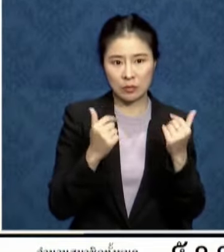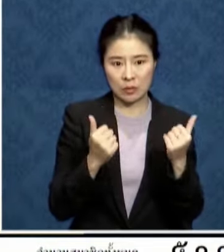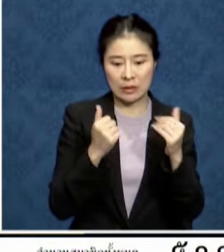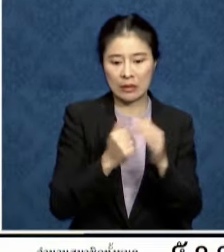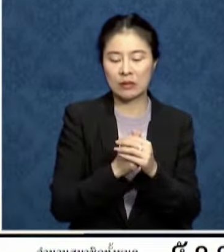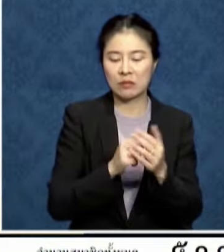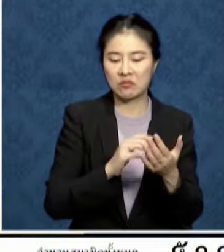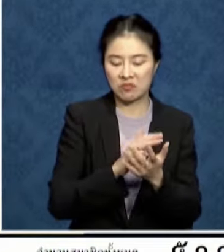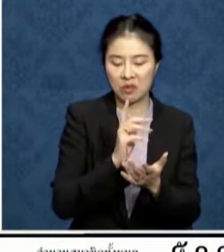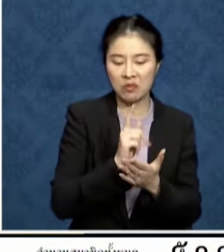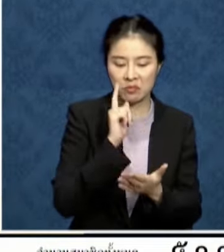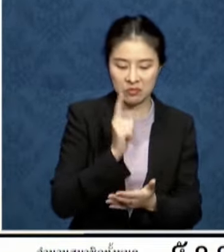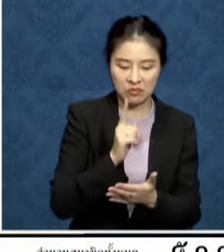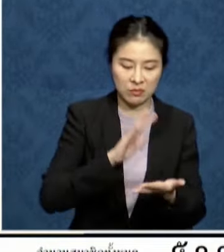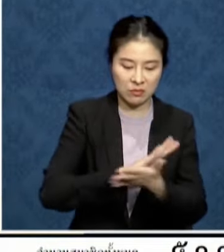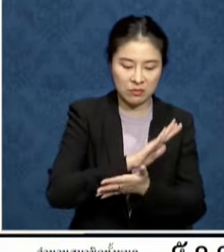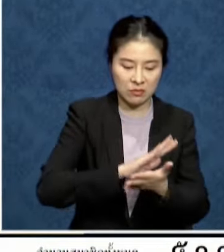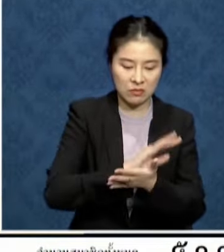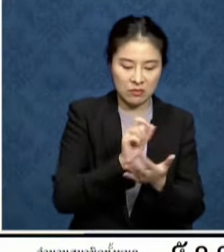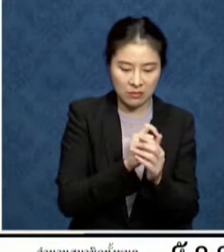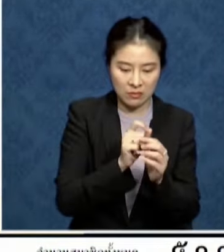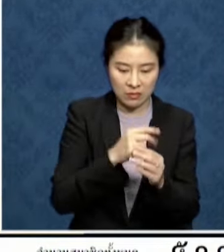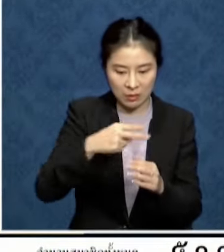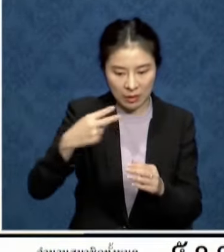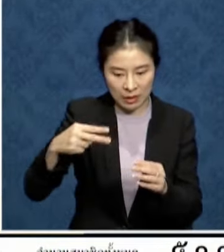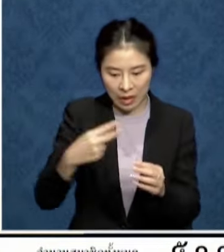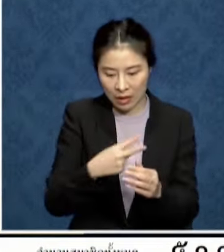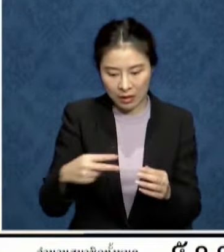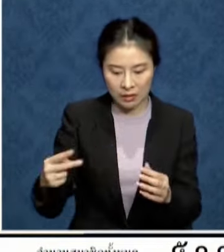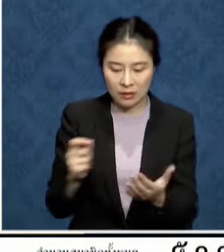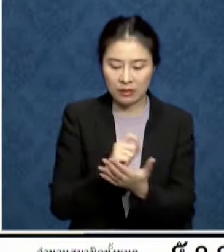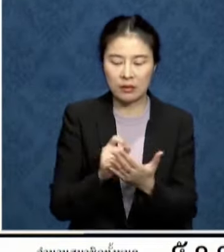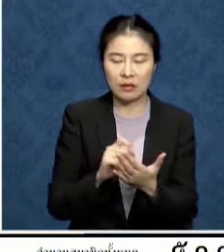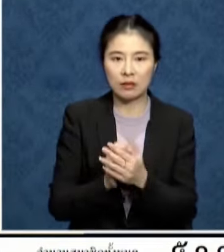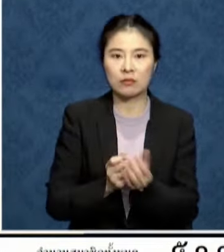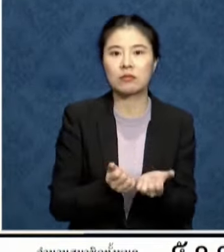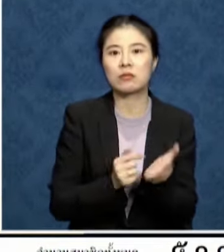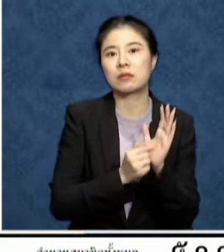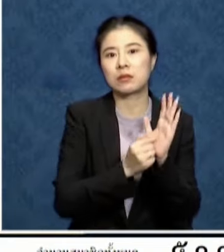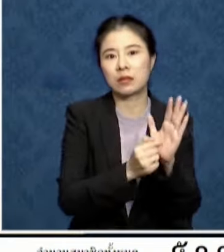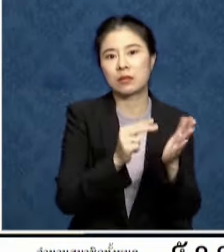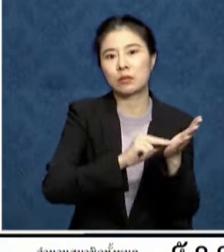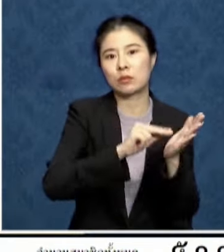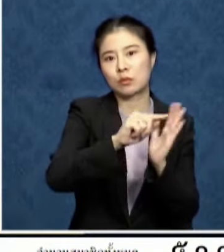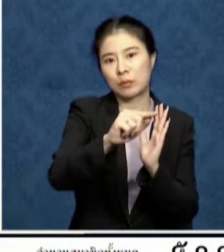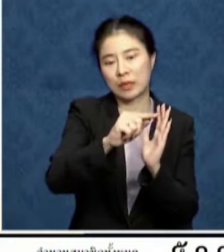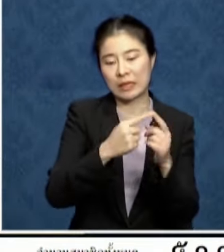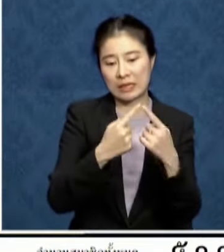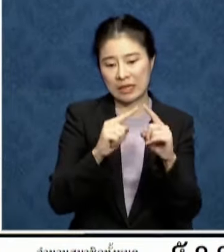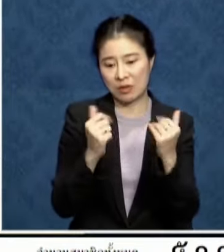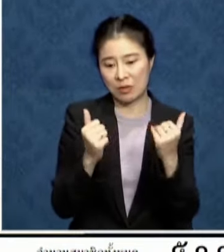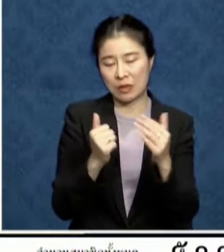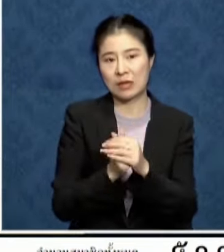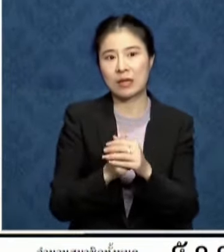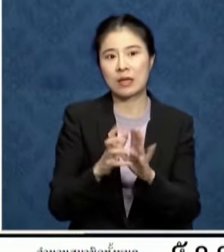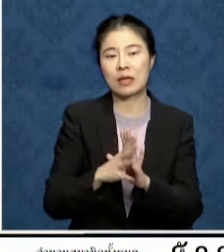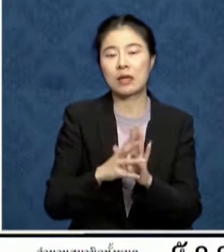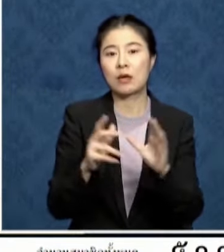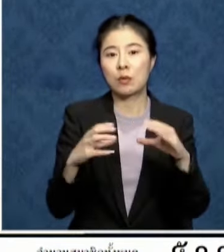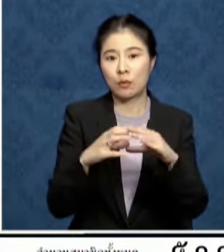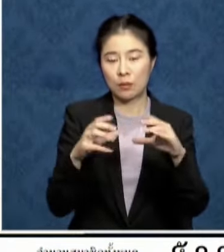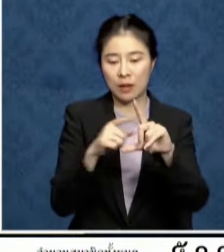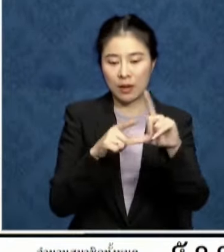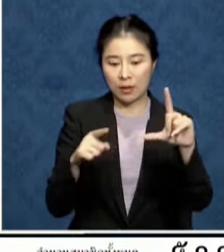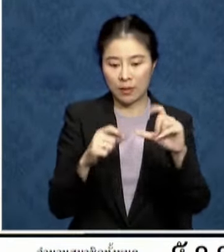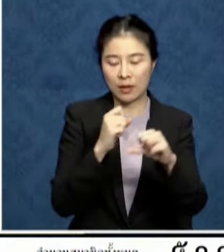ดังนั้นครับท่านประธานสิ่งที่พรรคก้าวไกลเสนอในร่างแก้ไขพรบ.ประชามติของเราก็คือการแก้ไขมาตราที่เกี่ยวข้องเพื่อรับประกันสิทธิของประชาชนในการเข้าชื่